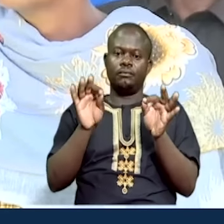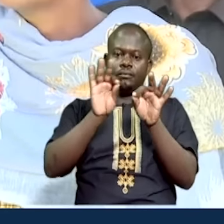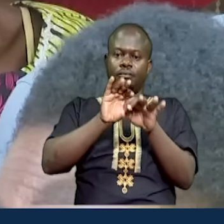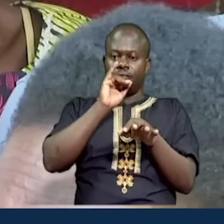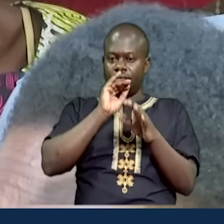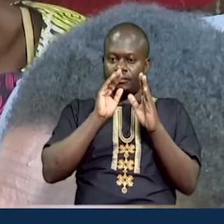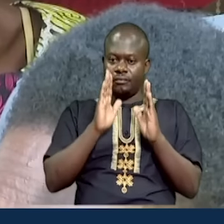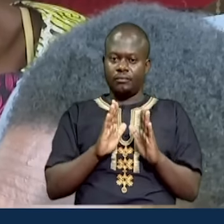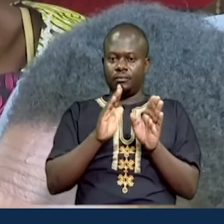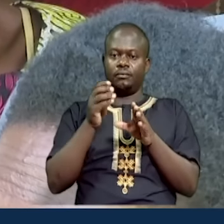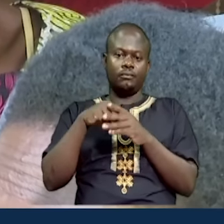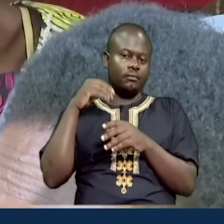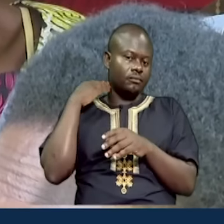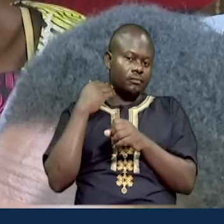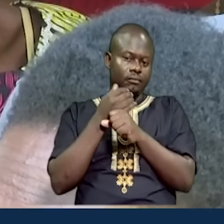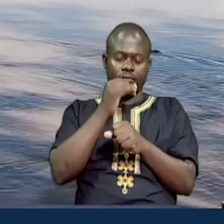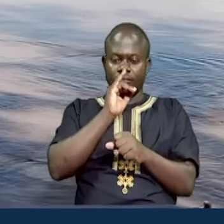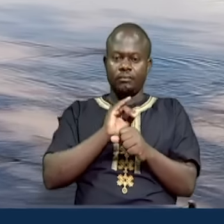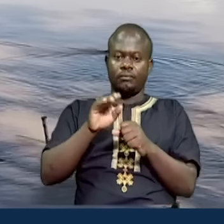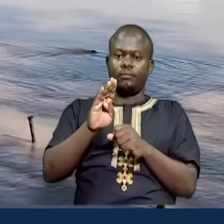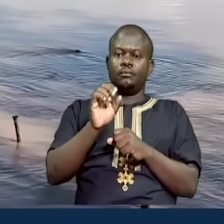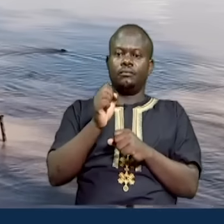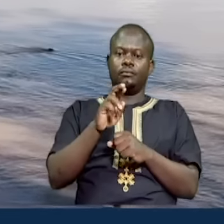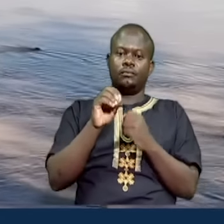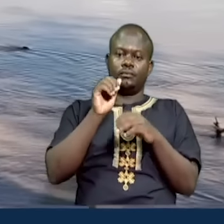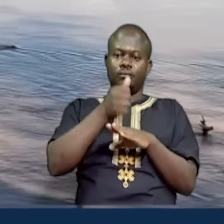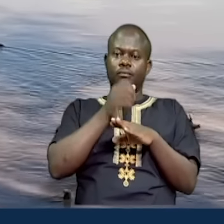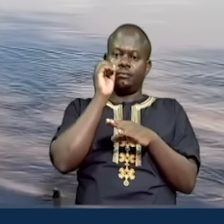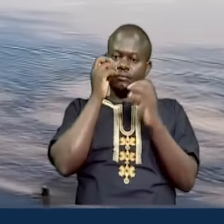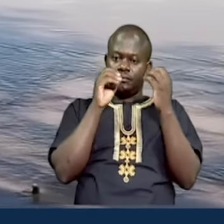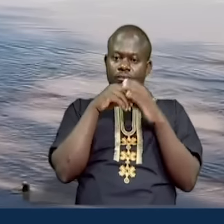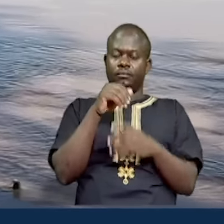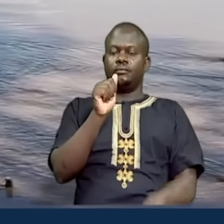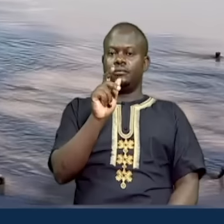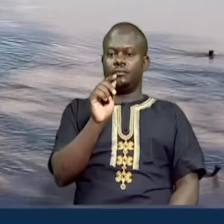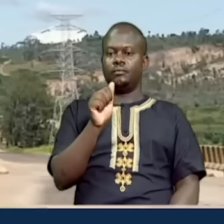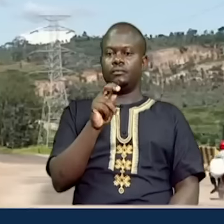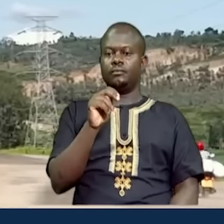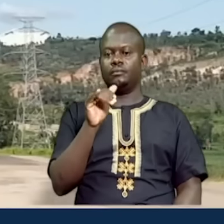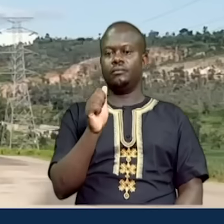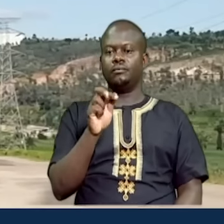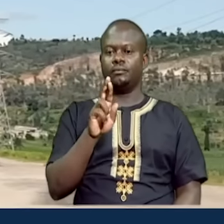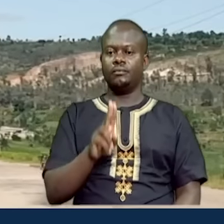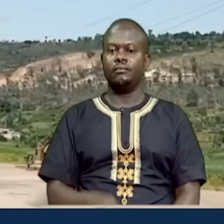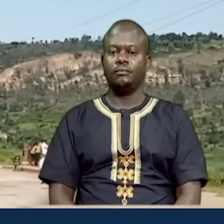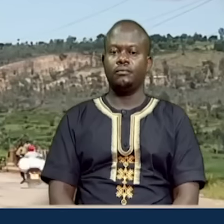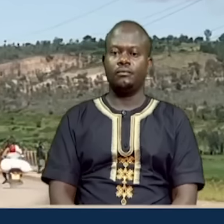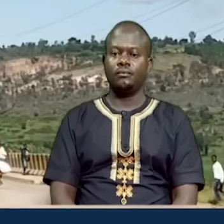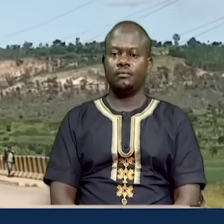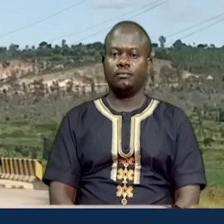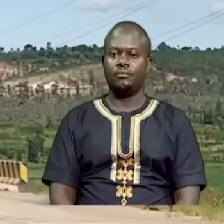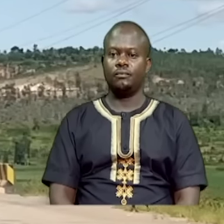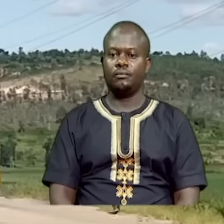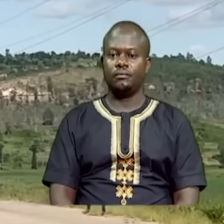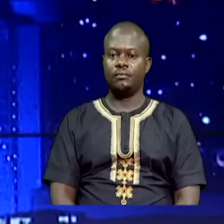abatutsi bazize genocide bo mu murenge wa Busoro hashyirwa indabo mu mugezi wa Kanyaru Consolate Kamagaju mu karere